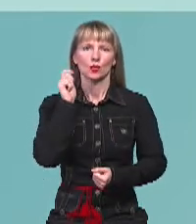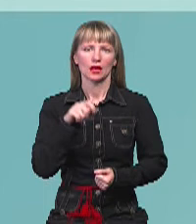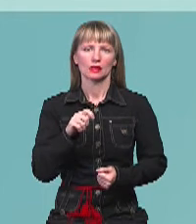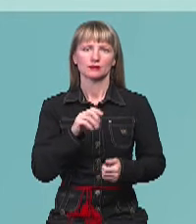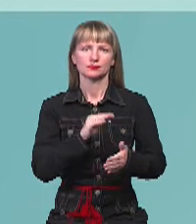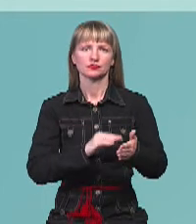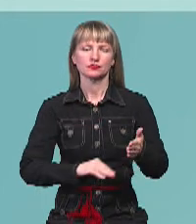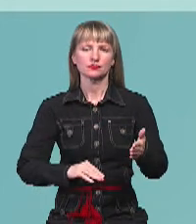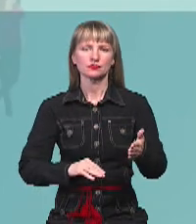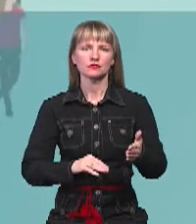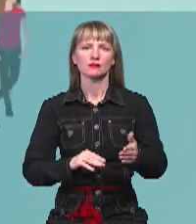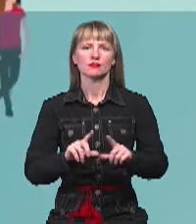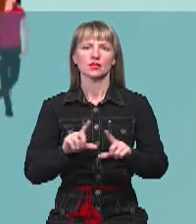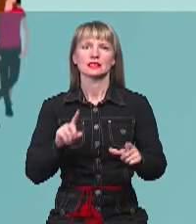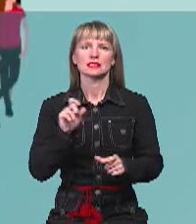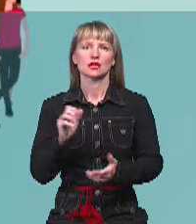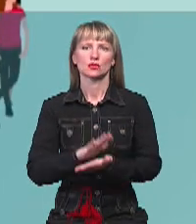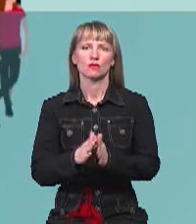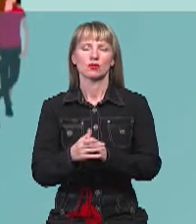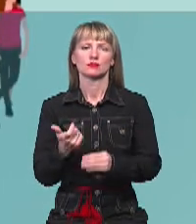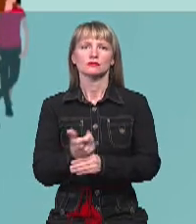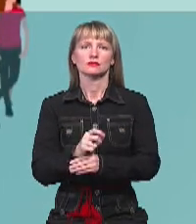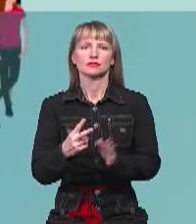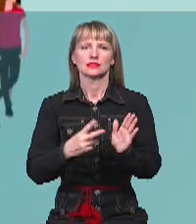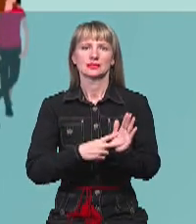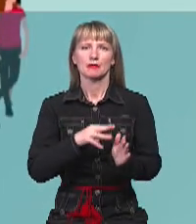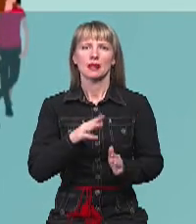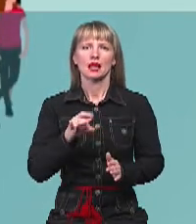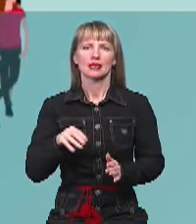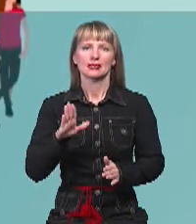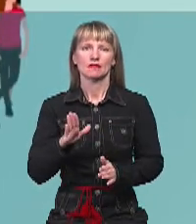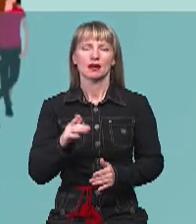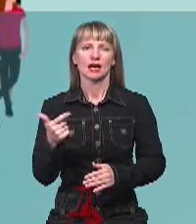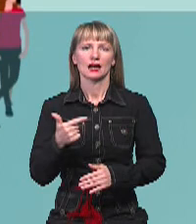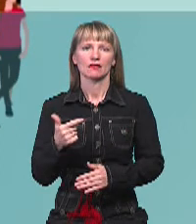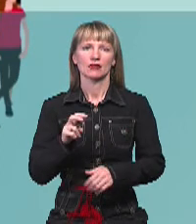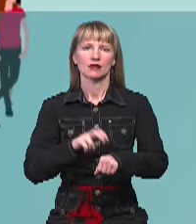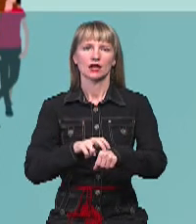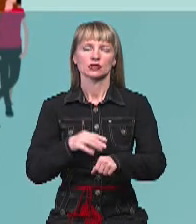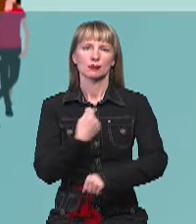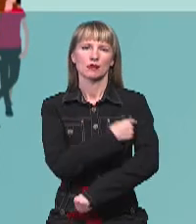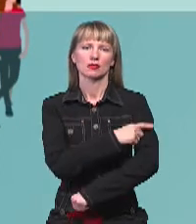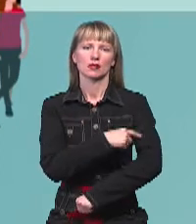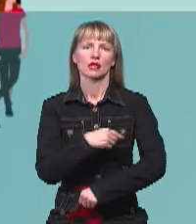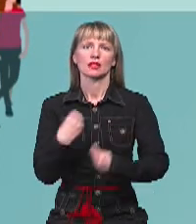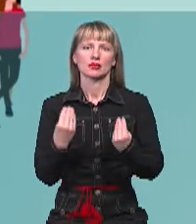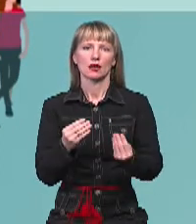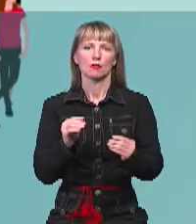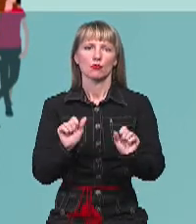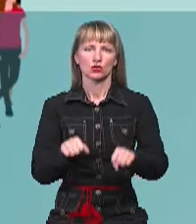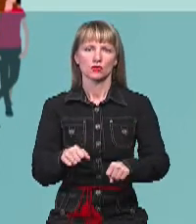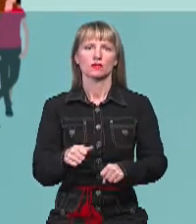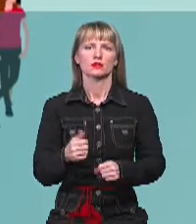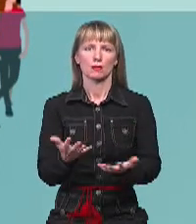виплатила закладам за договором понад 7 мільярдів гривень. Лікарі та медсестри отримали можливість достойної